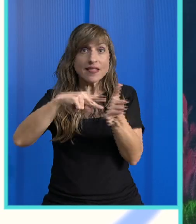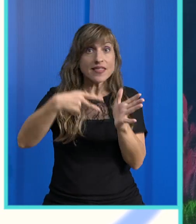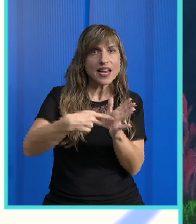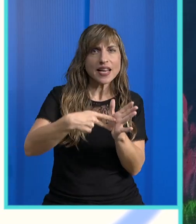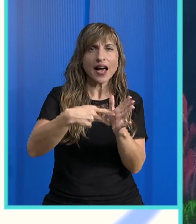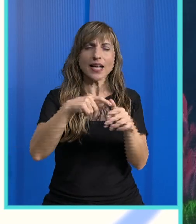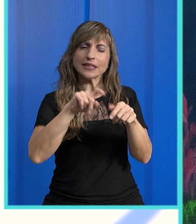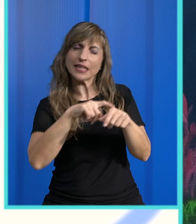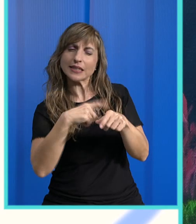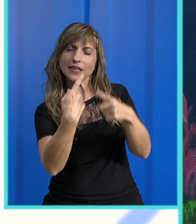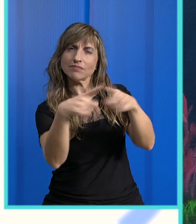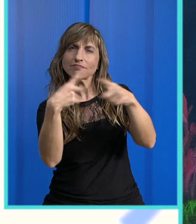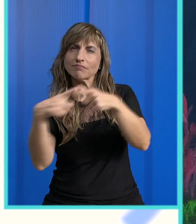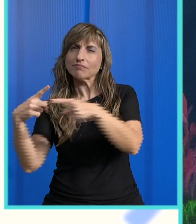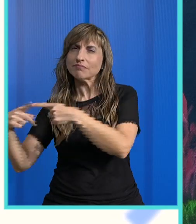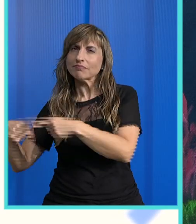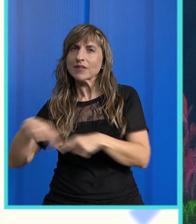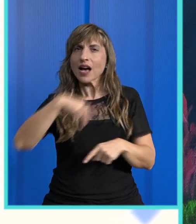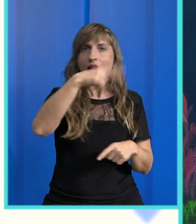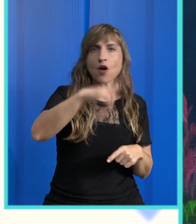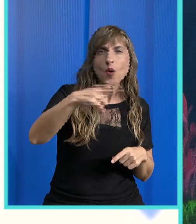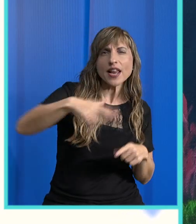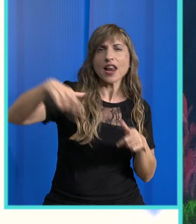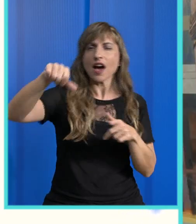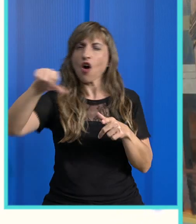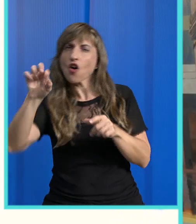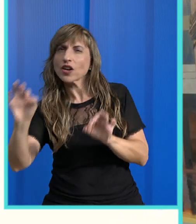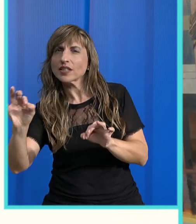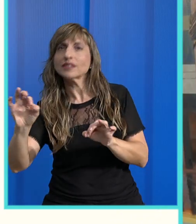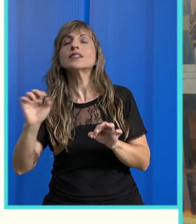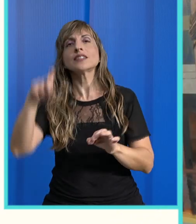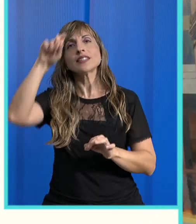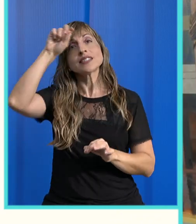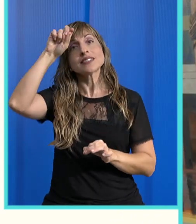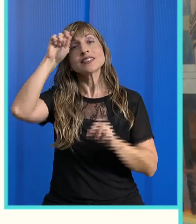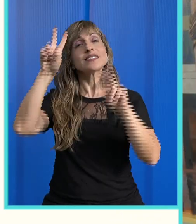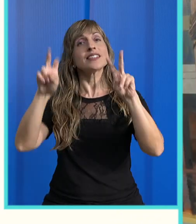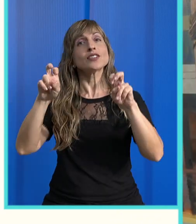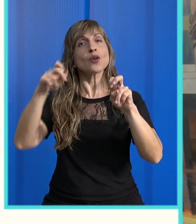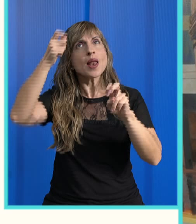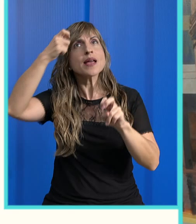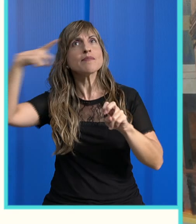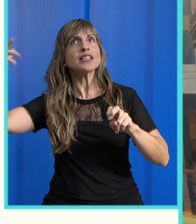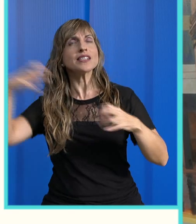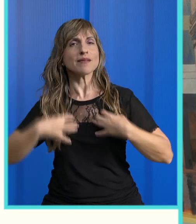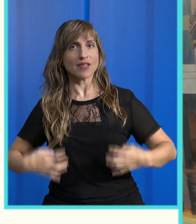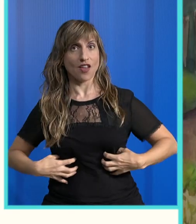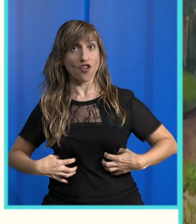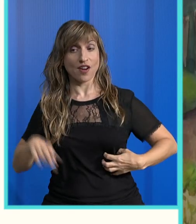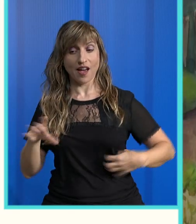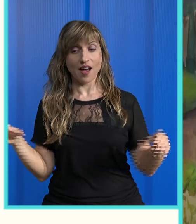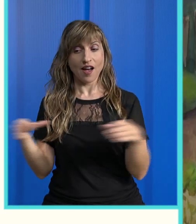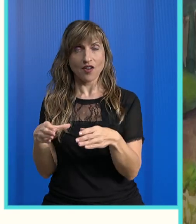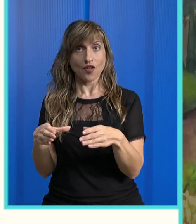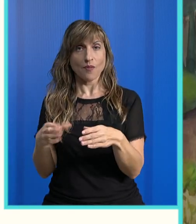que passen per l'ús de les aquarel·les fins a l'oli. El títol, Imaginant Badalona, dona ales als artistes del grup de Belles Arts a mostrar